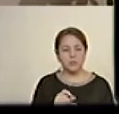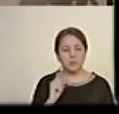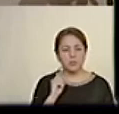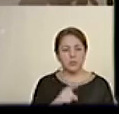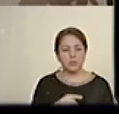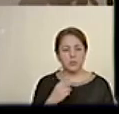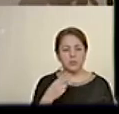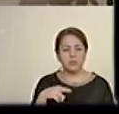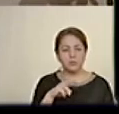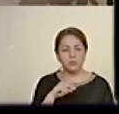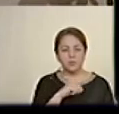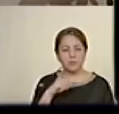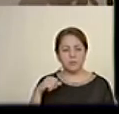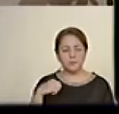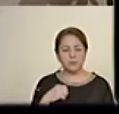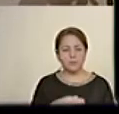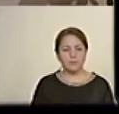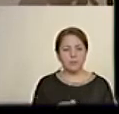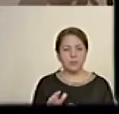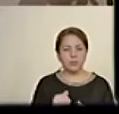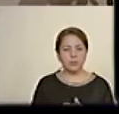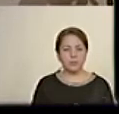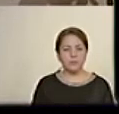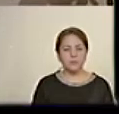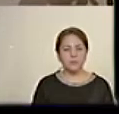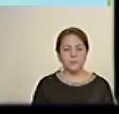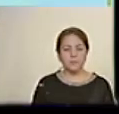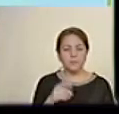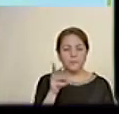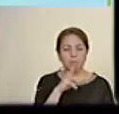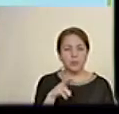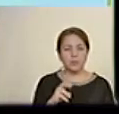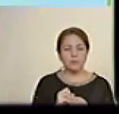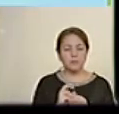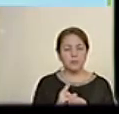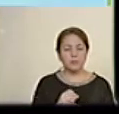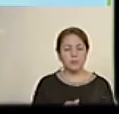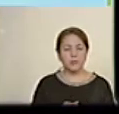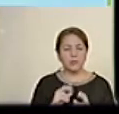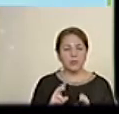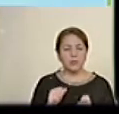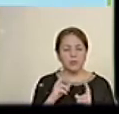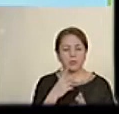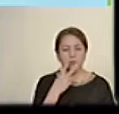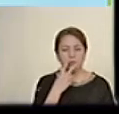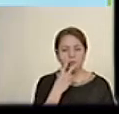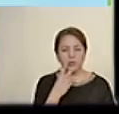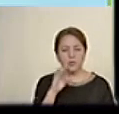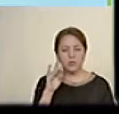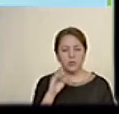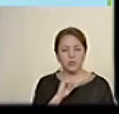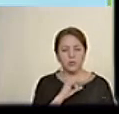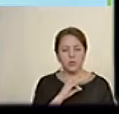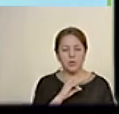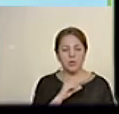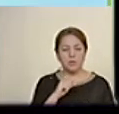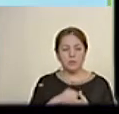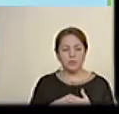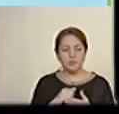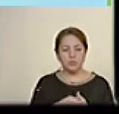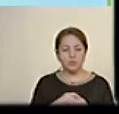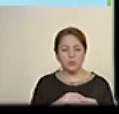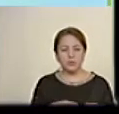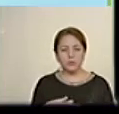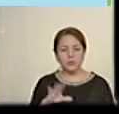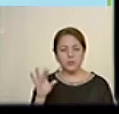Задание для самостоятельного выполнения. Параграф 12. Как указать на причину действия? И